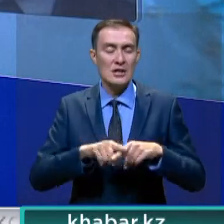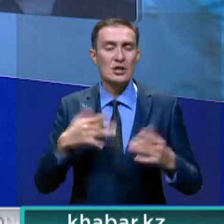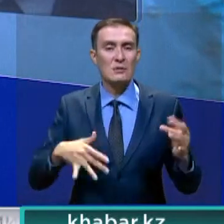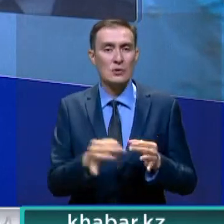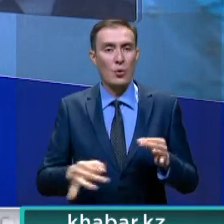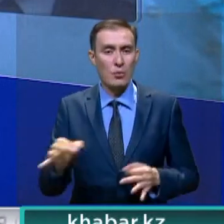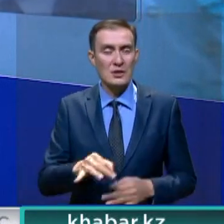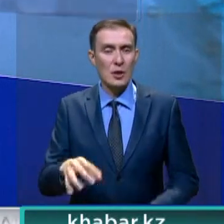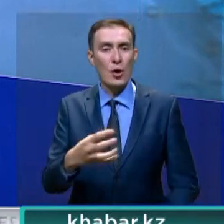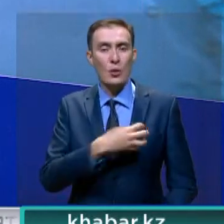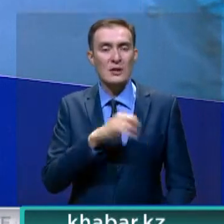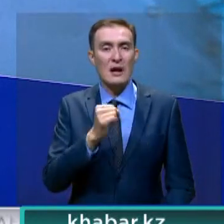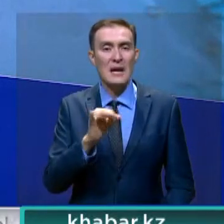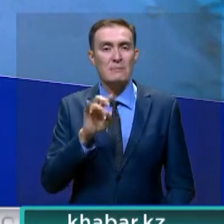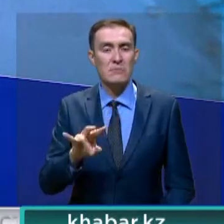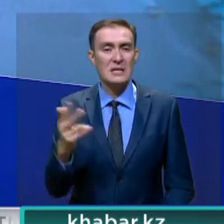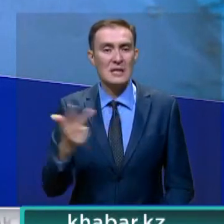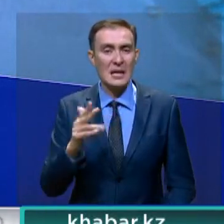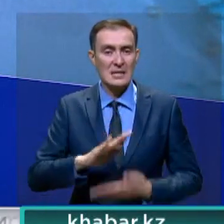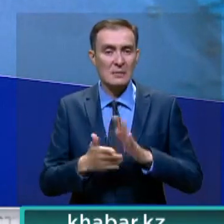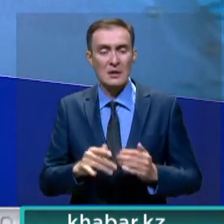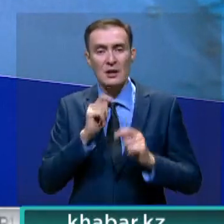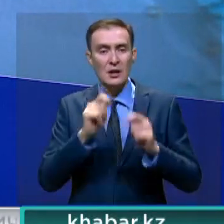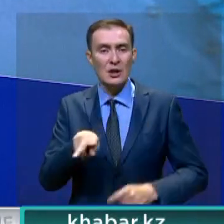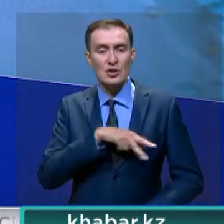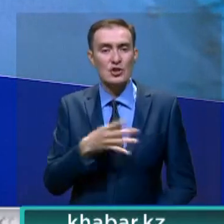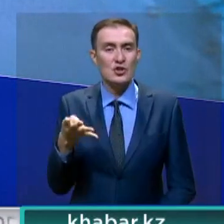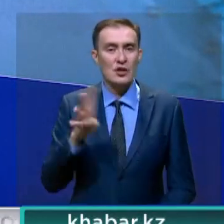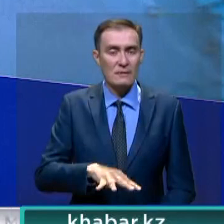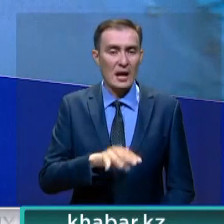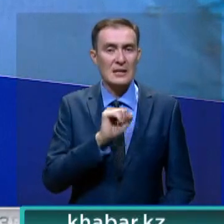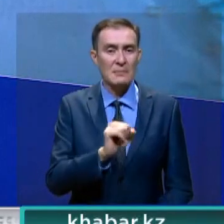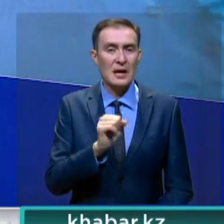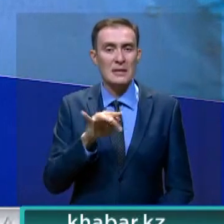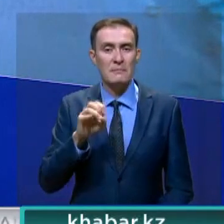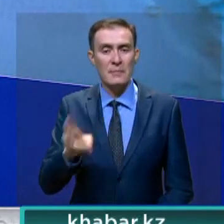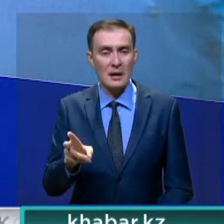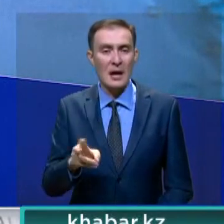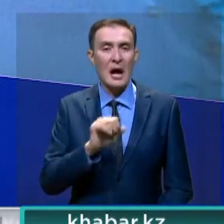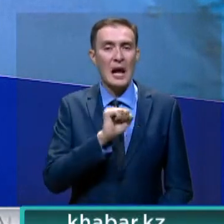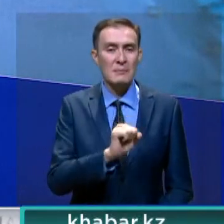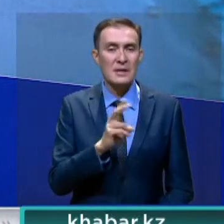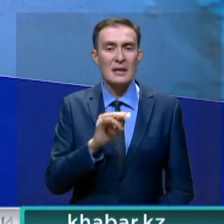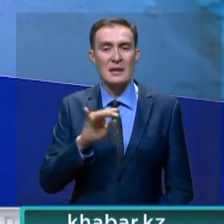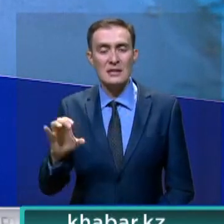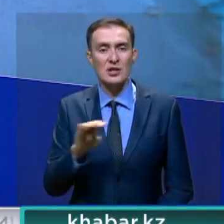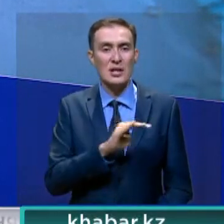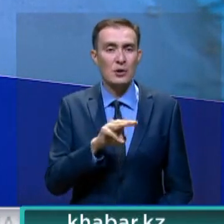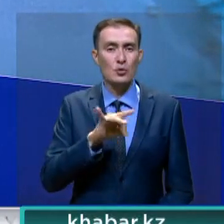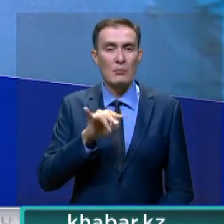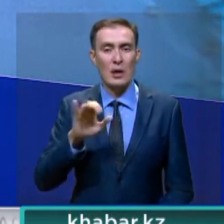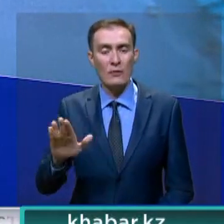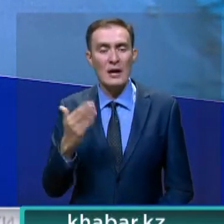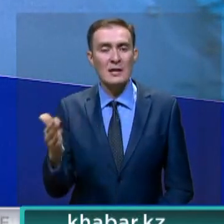Жамбылской области. Орденом Айбын 3-й степени награждены 4. Адилет Адельбек, Алиби Кенес, Жанибек